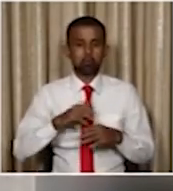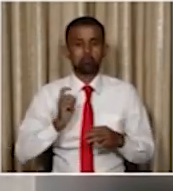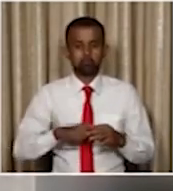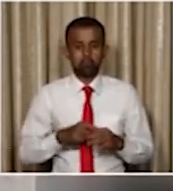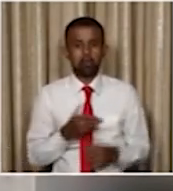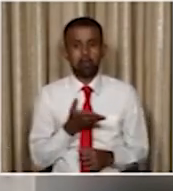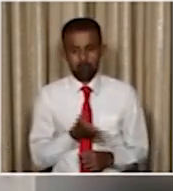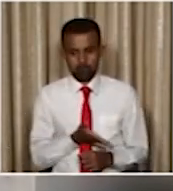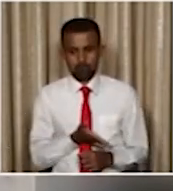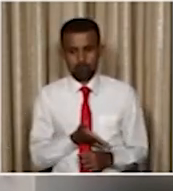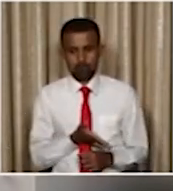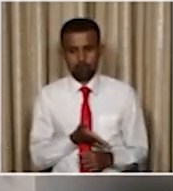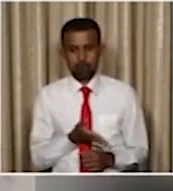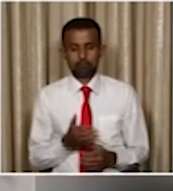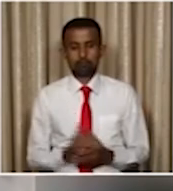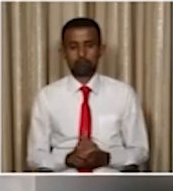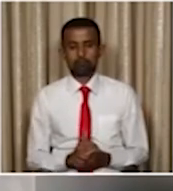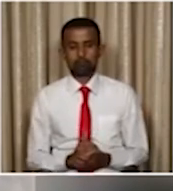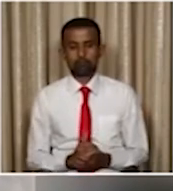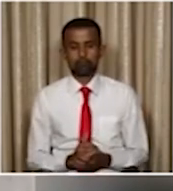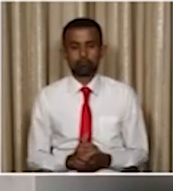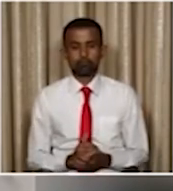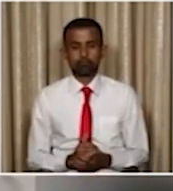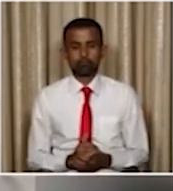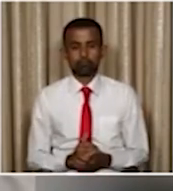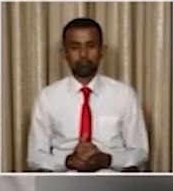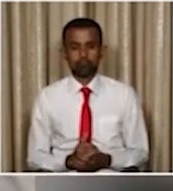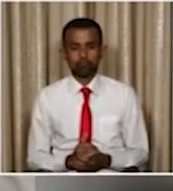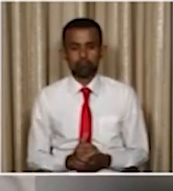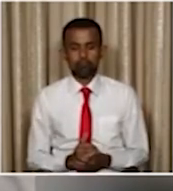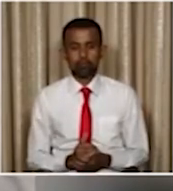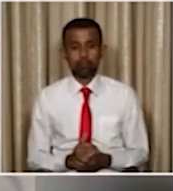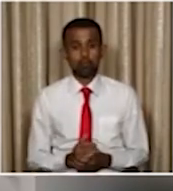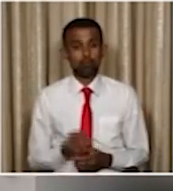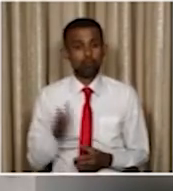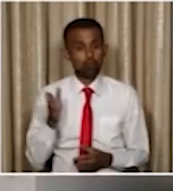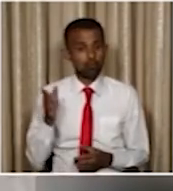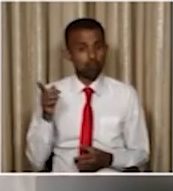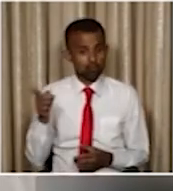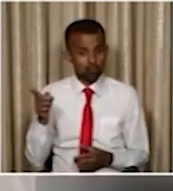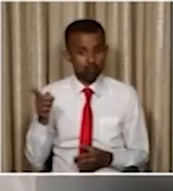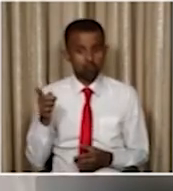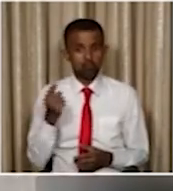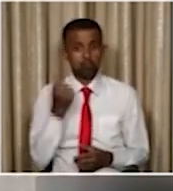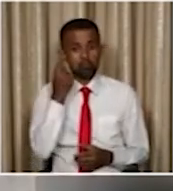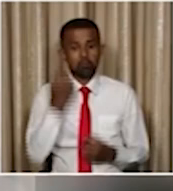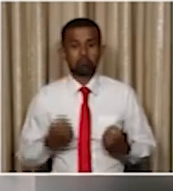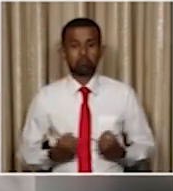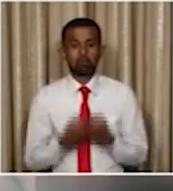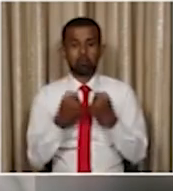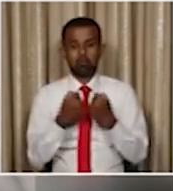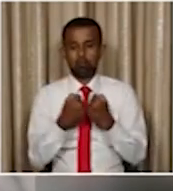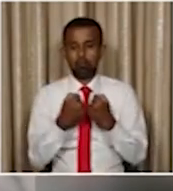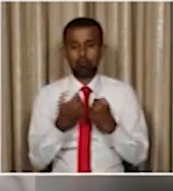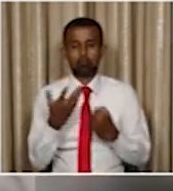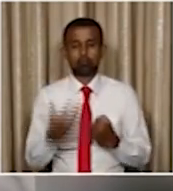හෝ සිරුර වෛද්‍ය විද්‍යාලයට බහර දීමක් විය හැකි. මේකන ගත්තු තීරණය පිළිබඳ අපි කනකාටු විය යුතුයි. ඒ වගේම මේ දිනවල